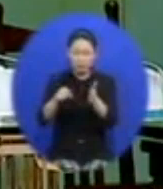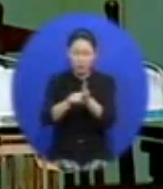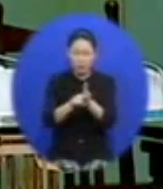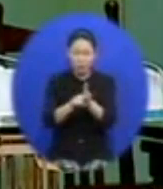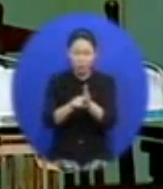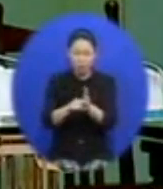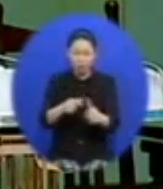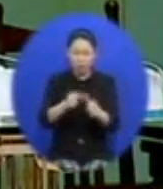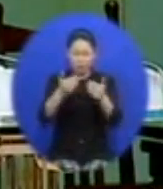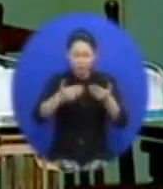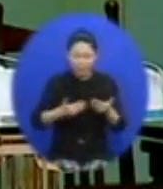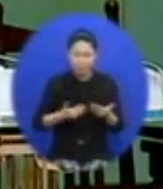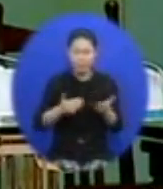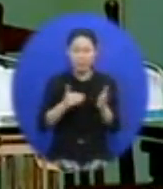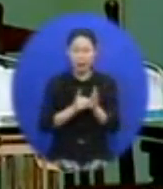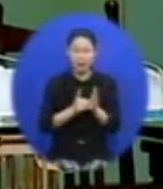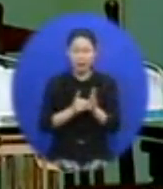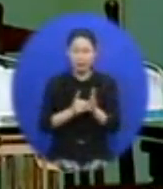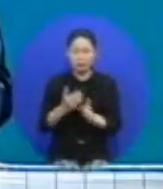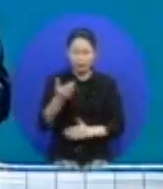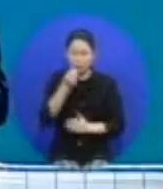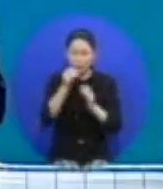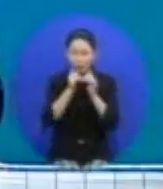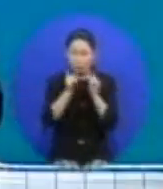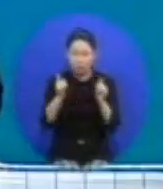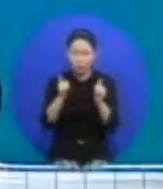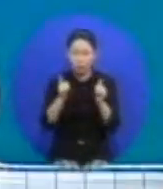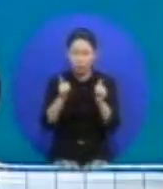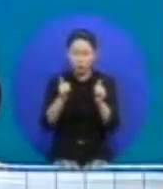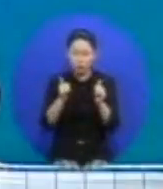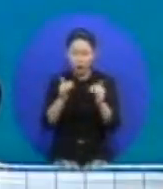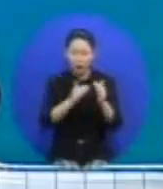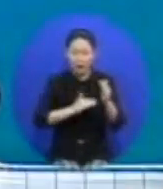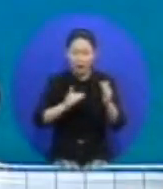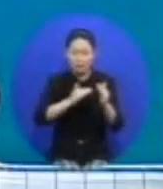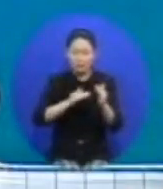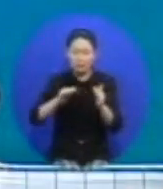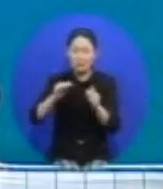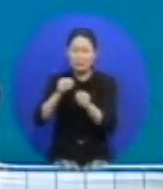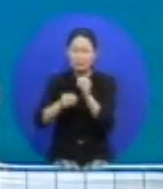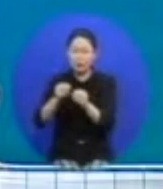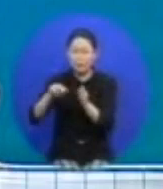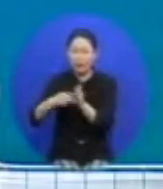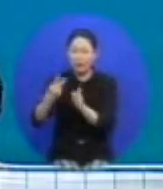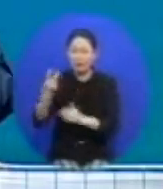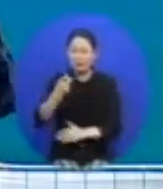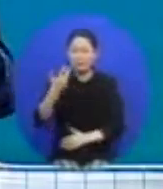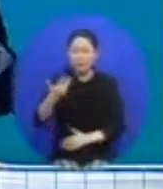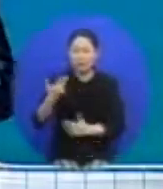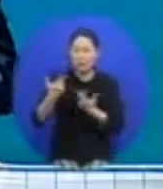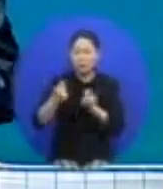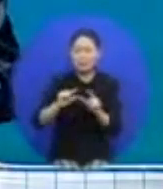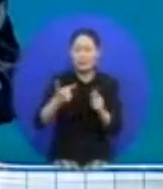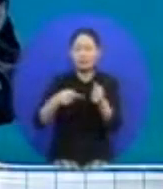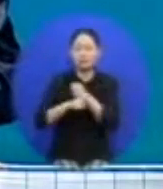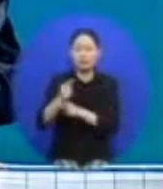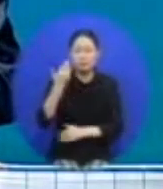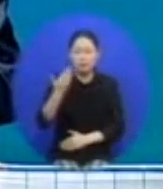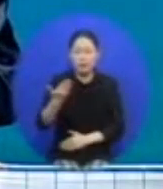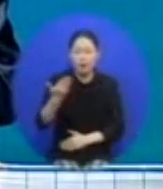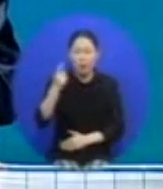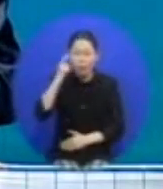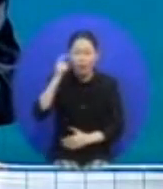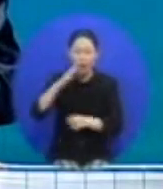성도들의 가정이 다시 편백 28평 같지 않은 것은 무슨 이유죠 하나님의 내게는 약속을